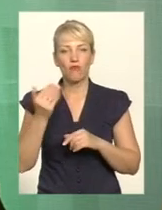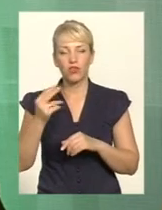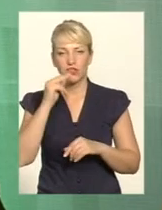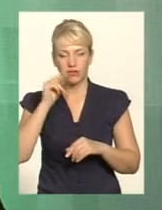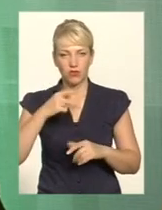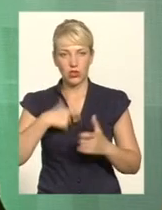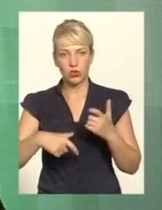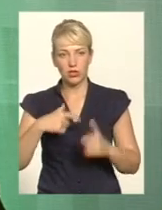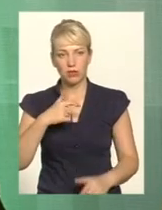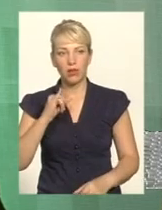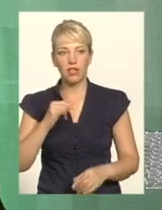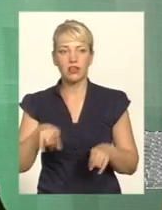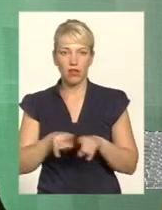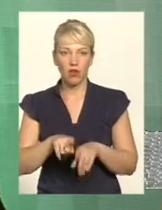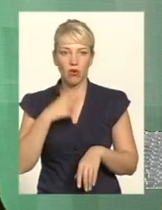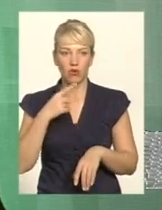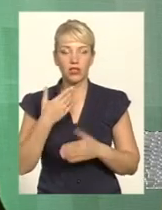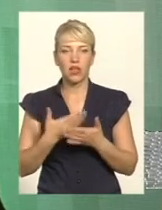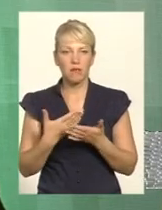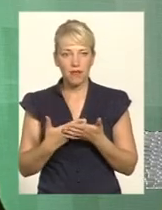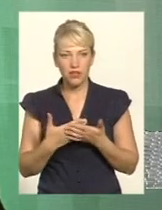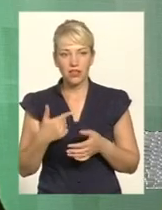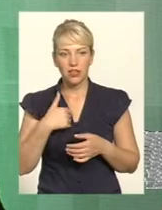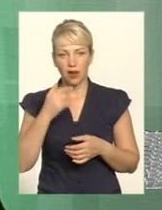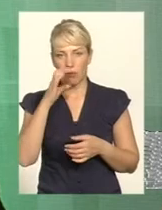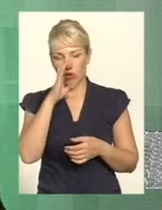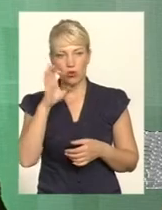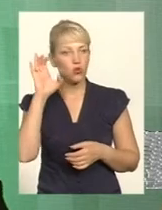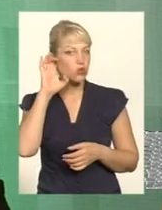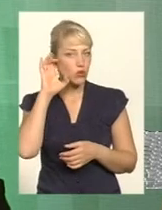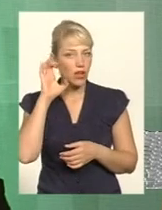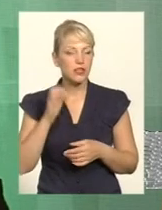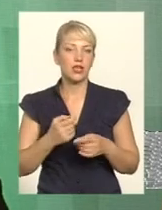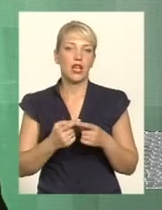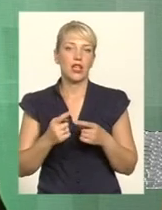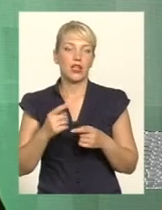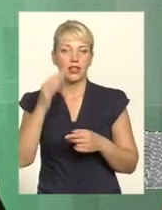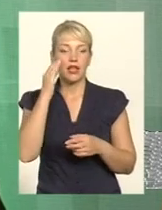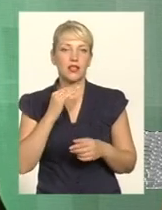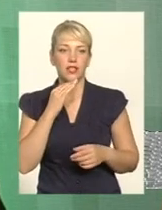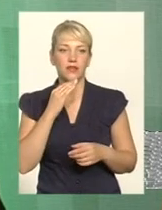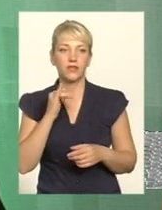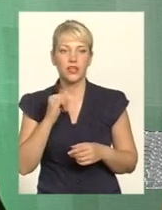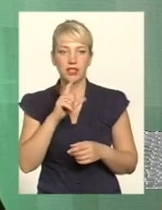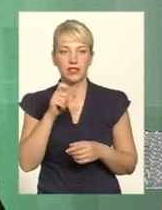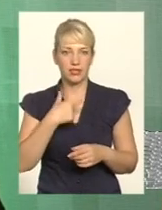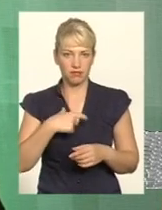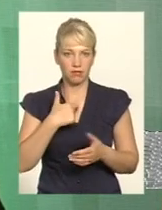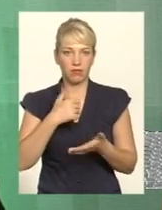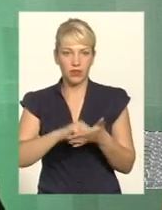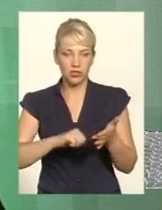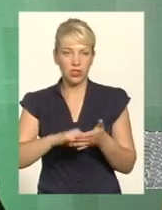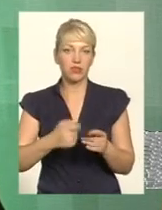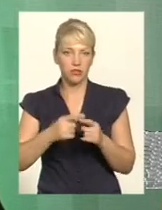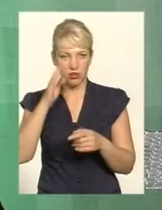звинувачують себе і так і говорять: напевно, я погано слухалась тата, от, і за мене це